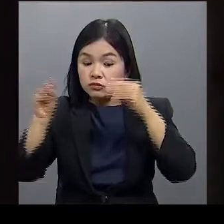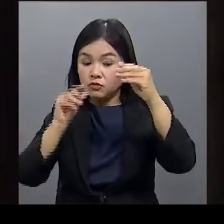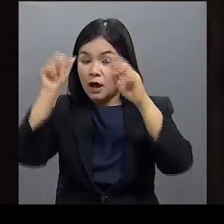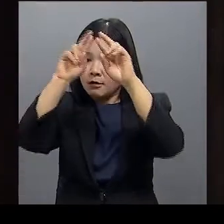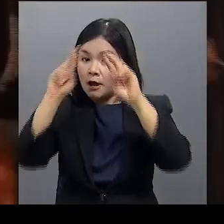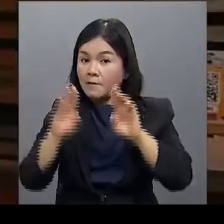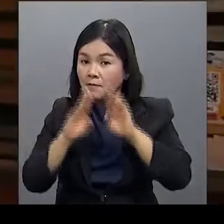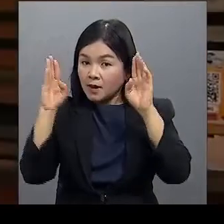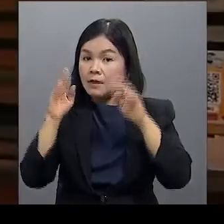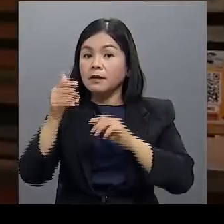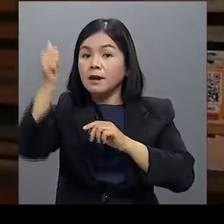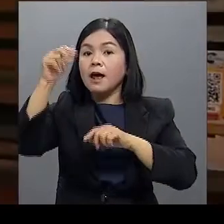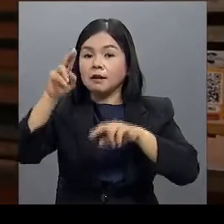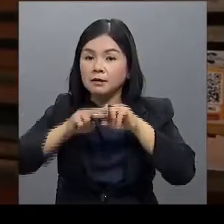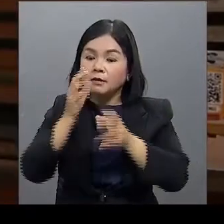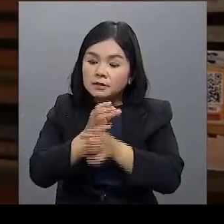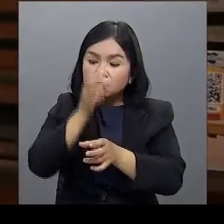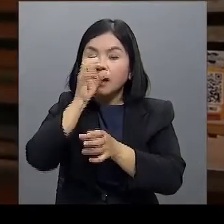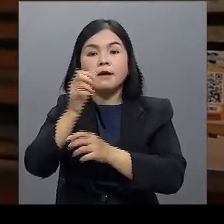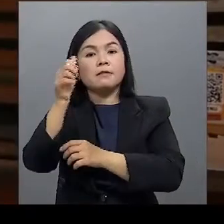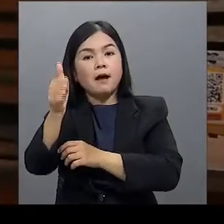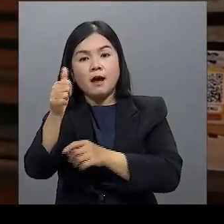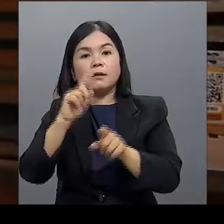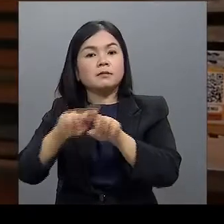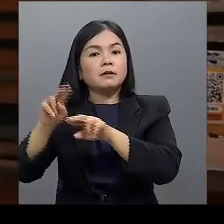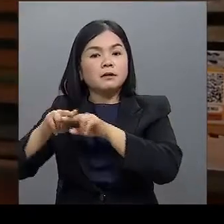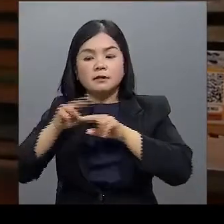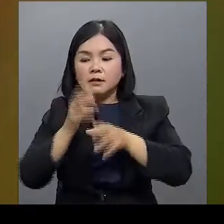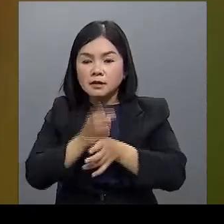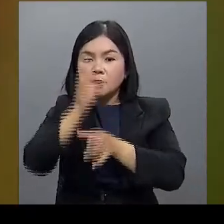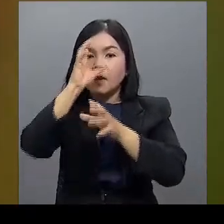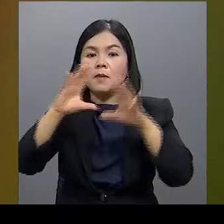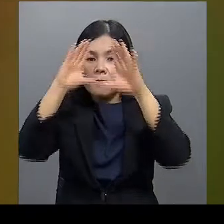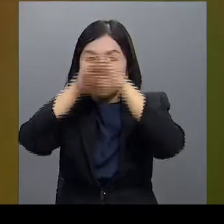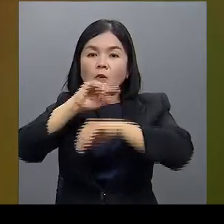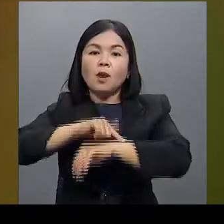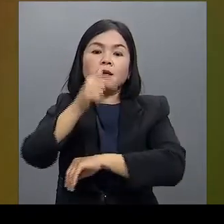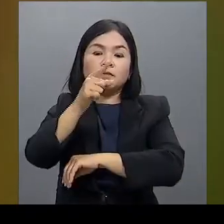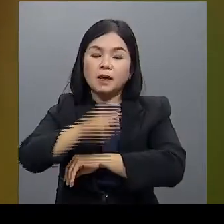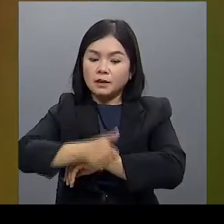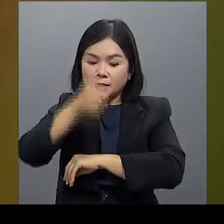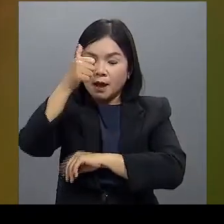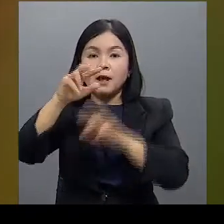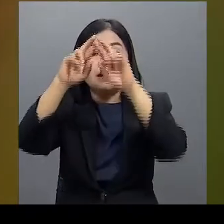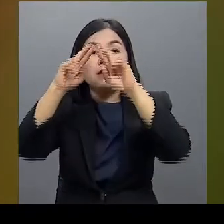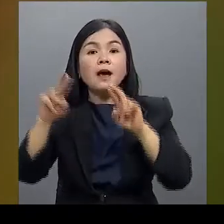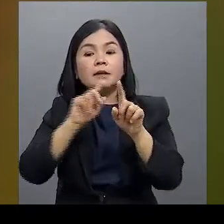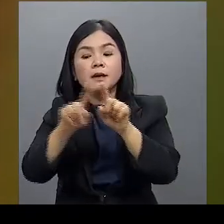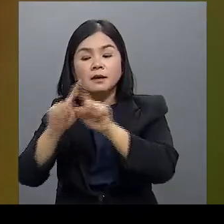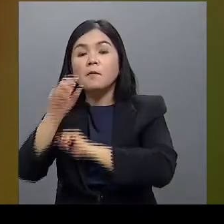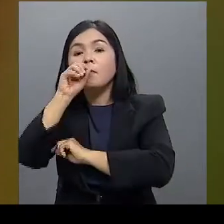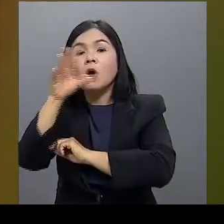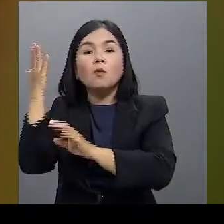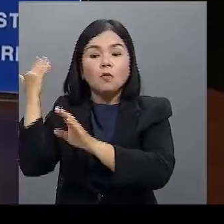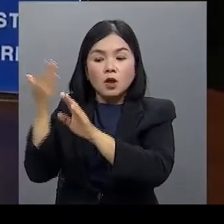ารถที่จะขายเครื่องดื่มที่มีแอลกอฮอล์แล้วก็ดื่มในร้านได้ถึงเวลา23นาฬิกาผู้ประกอบการร้านอาหารบอกว่าก่อนหน้านี้งดขายเครื่